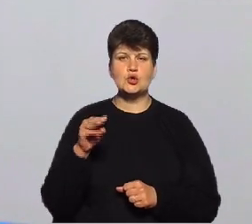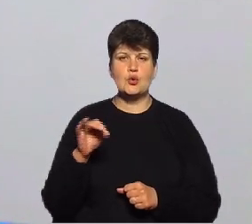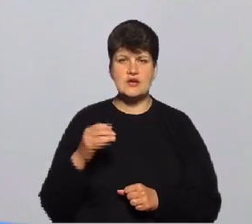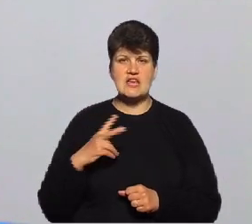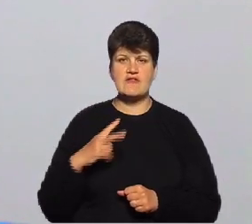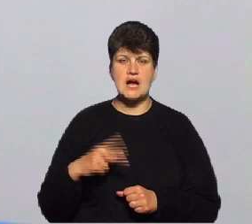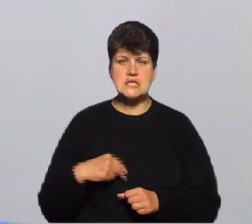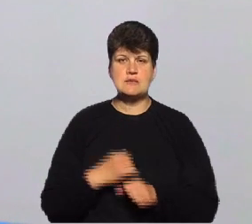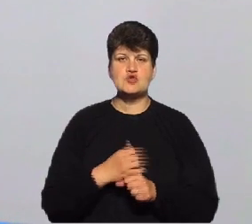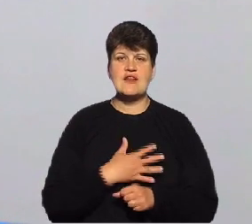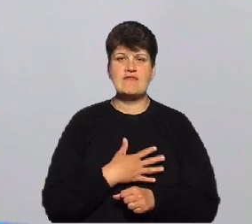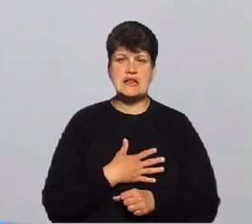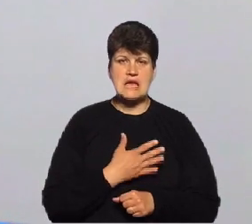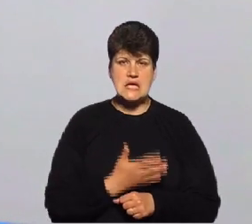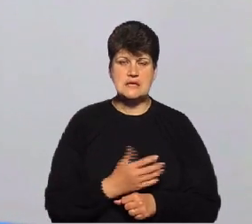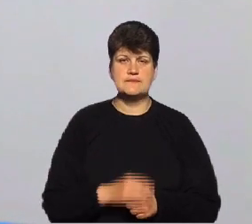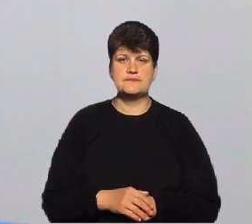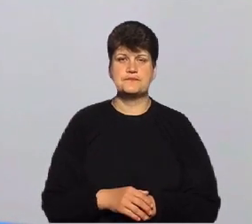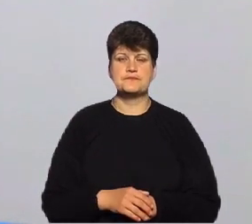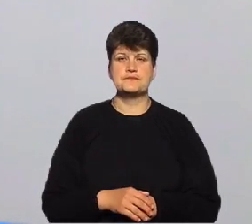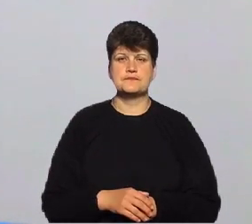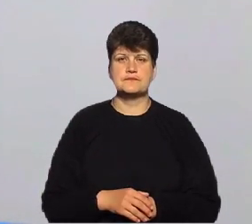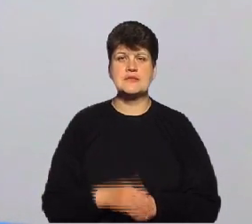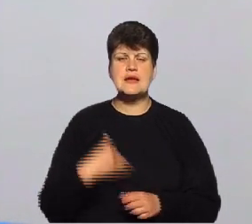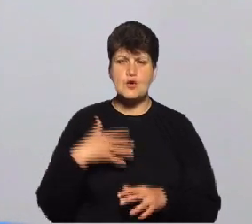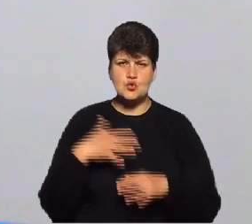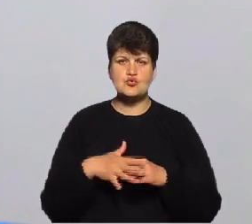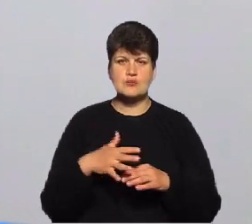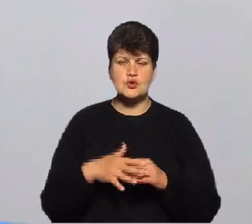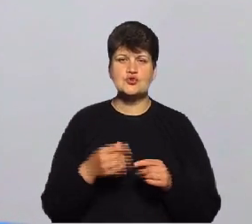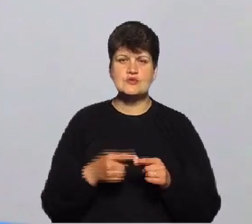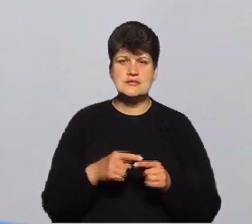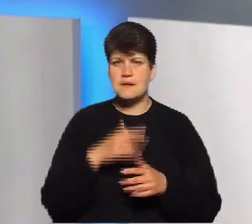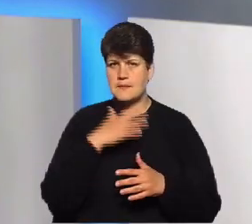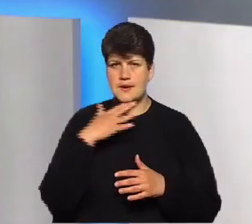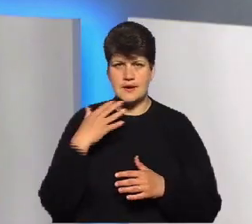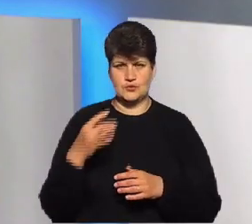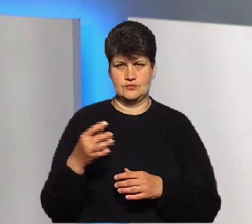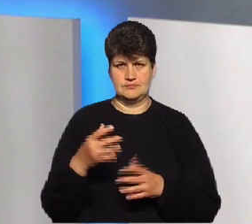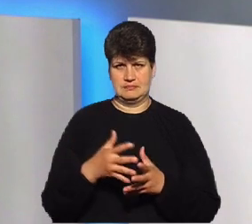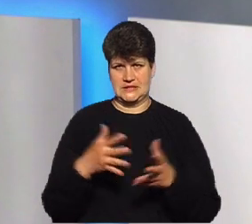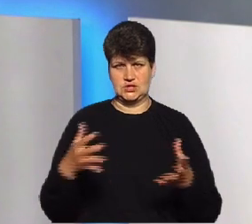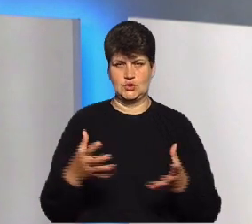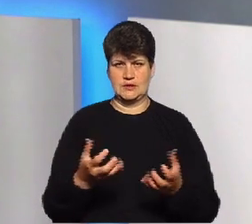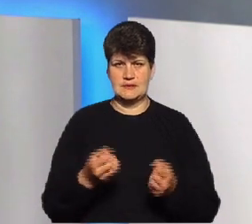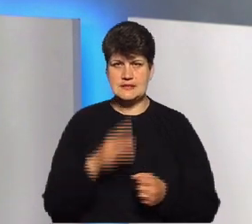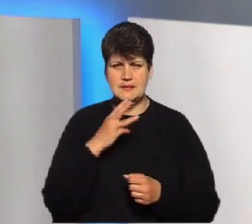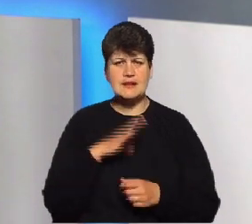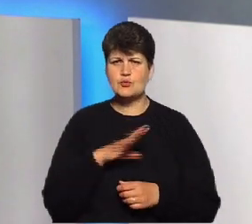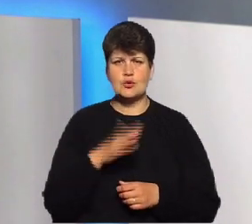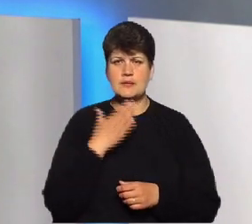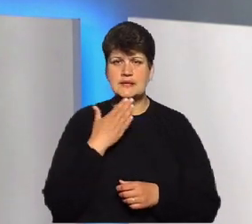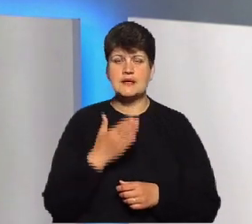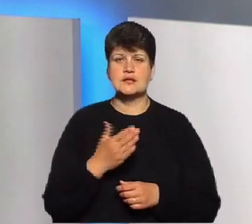Так. Я розумію, що це в 12 разів більше отримували зарплатню, так? Я не буду вас питати, чому... Я розумію,